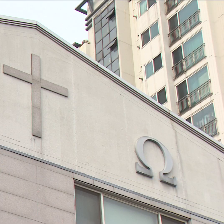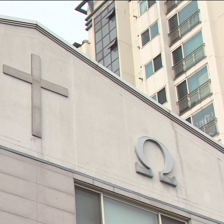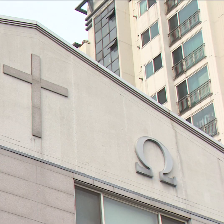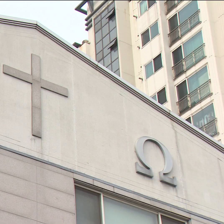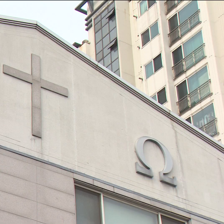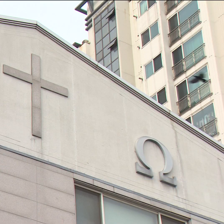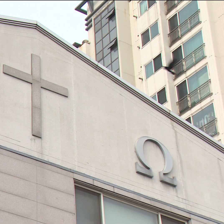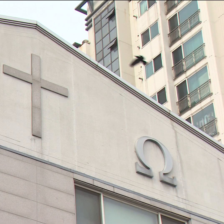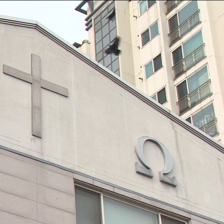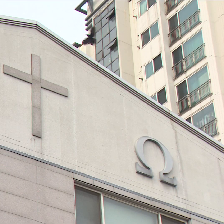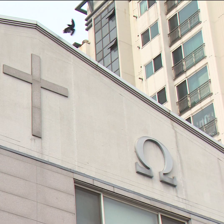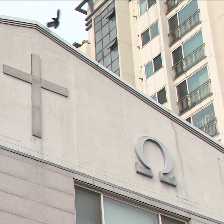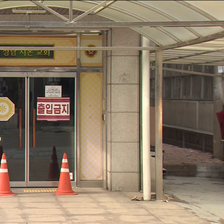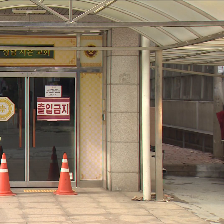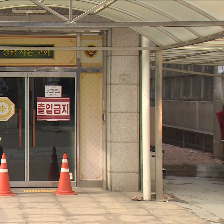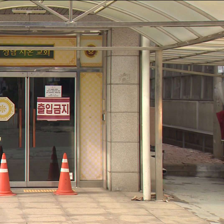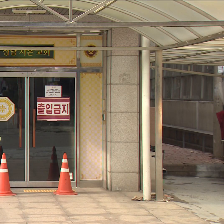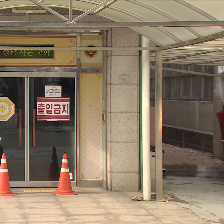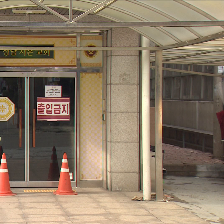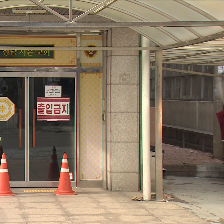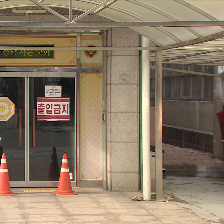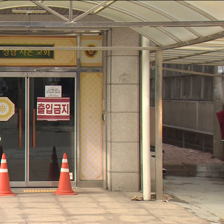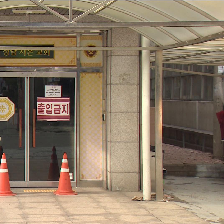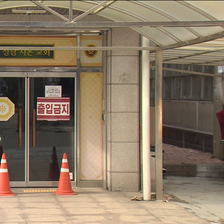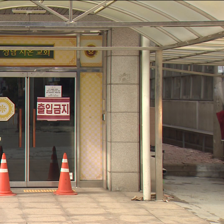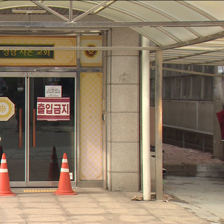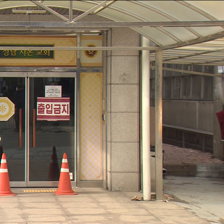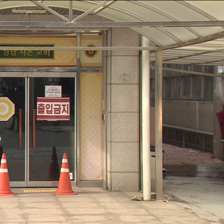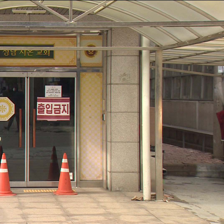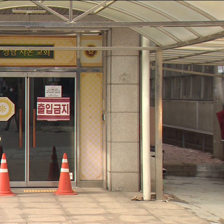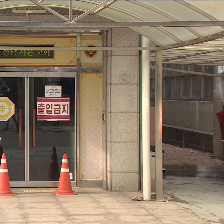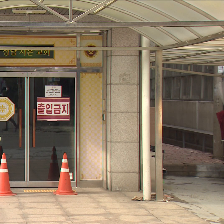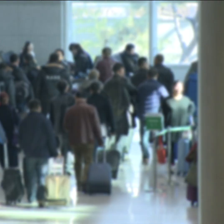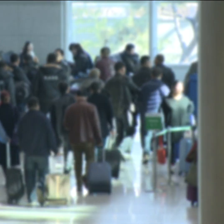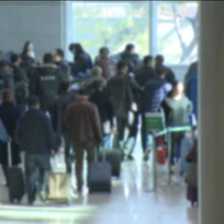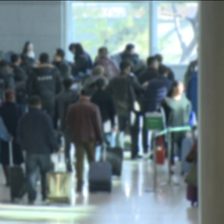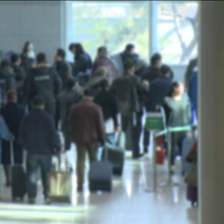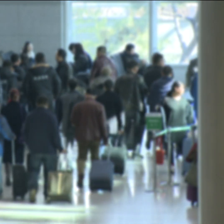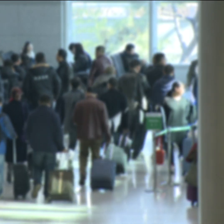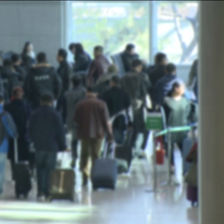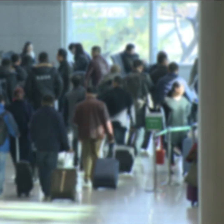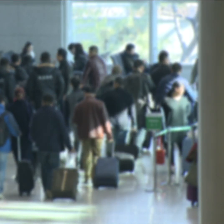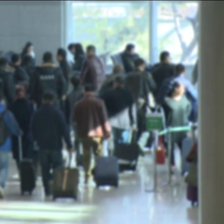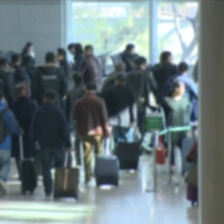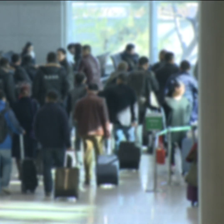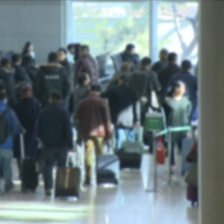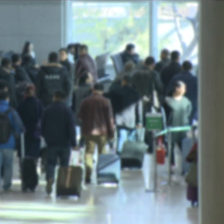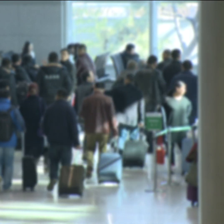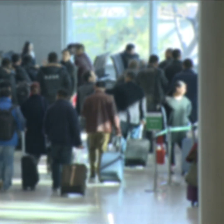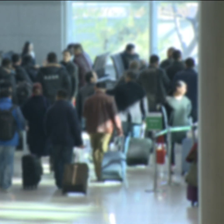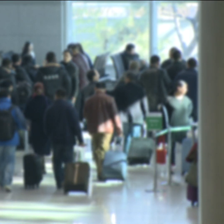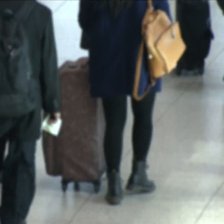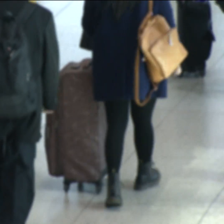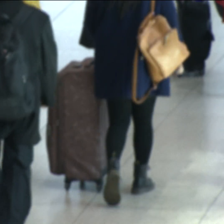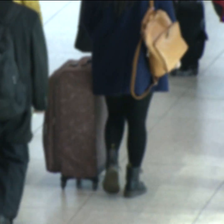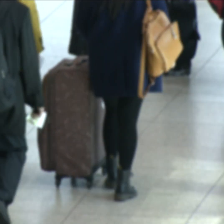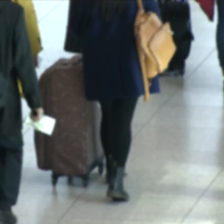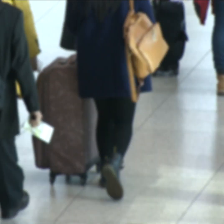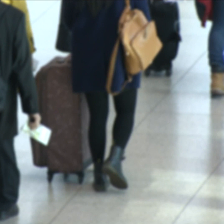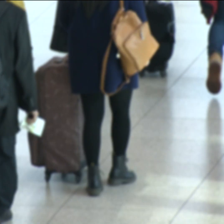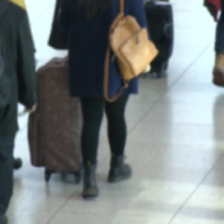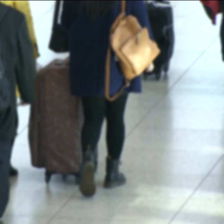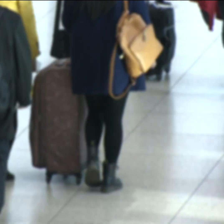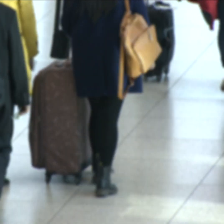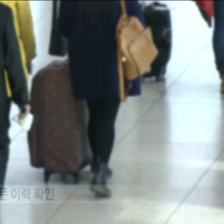이번 경기도의 전수조사 과정에 신천지 신자 15명이 최근 해외여행 이력이 있고 이 중 중국을 다녀온